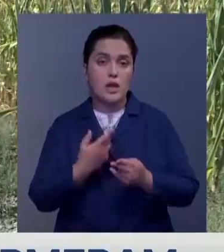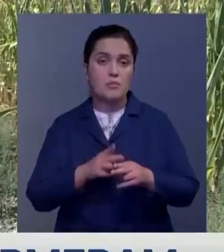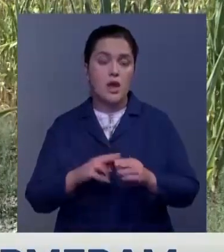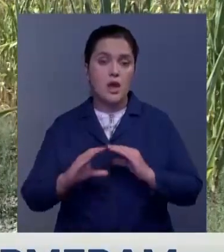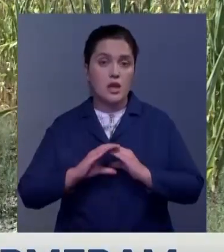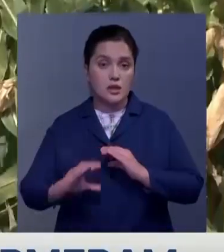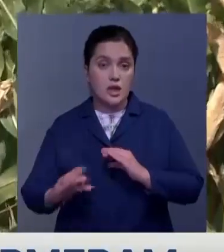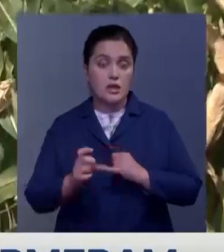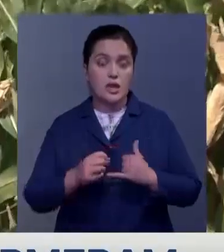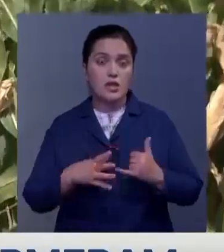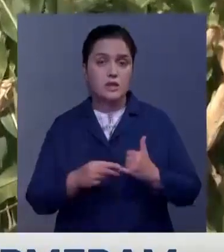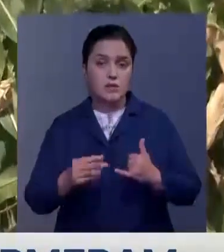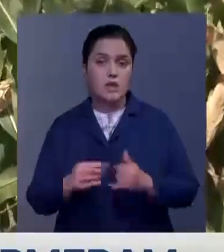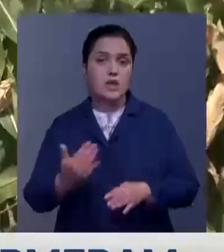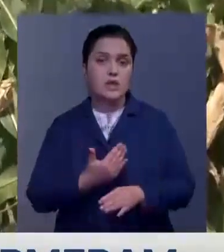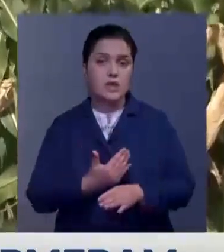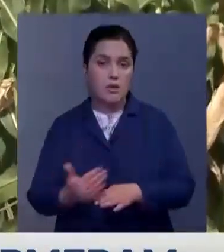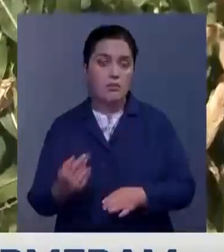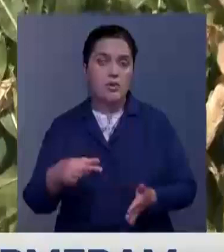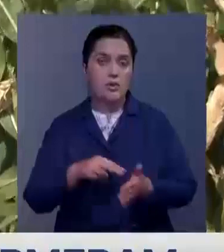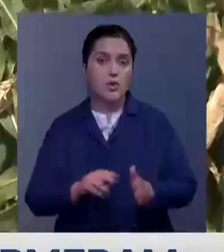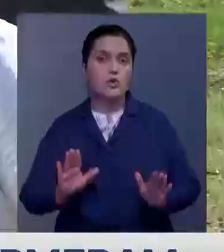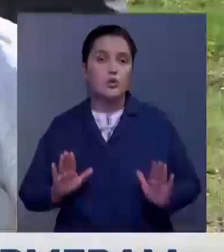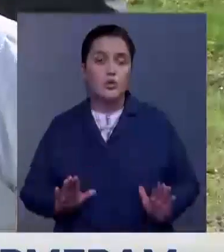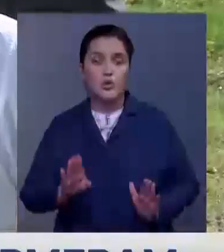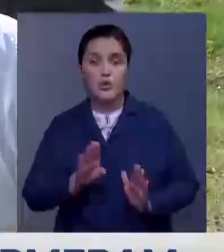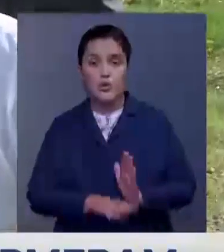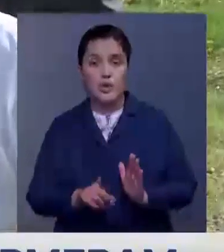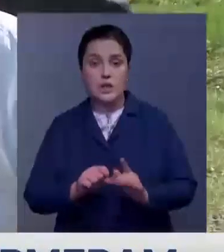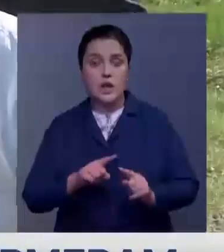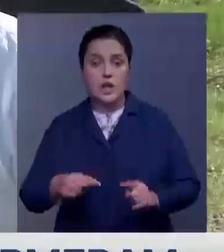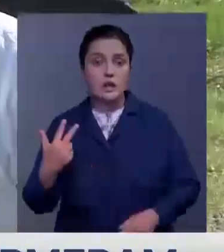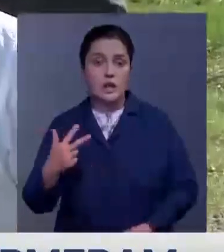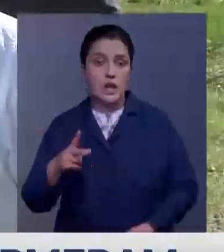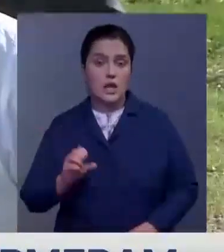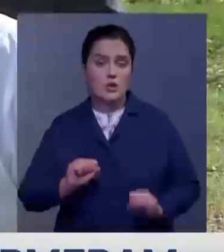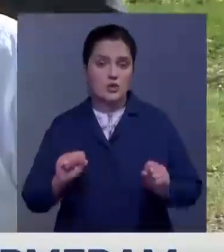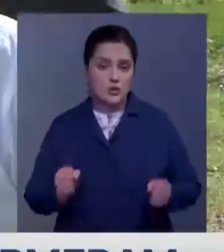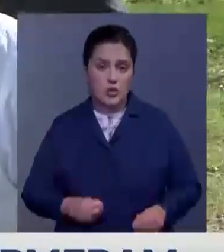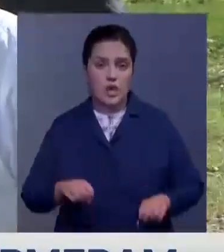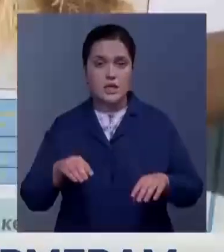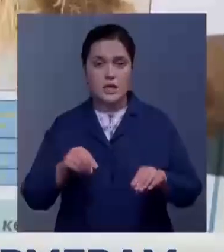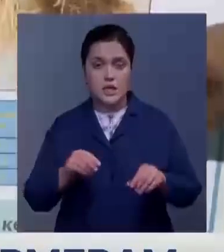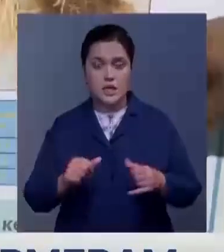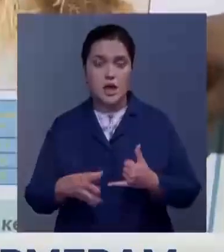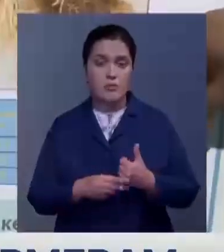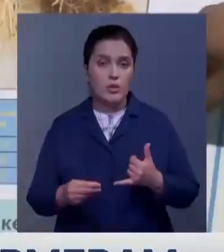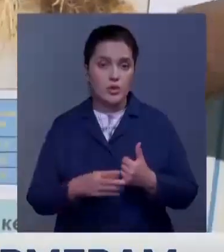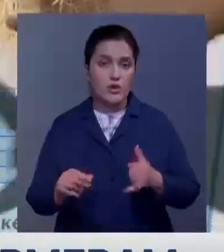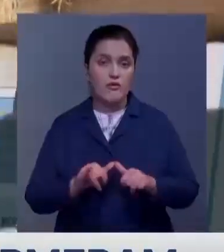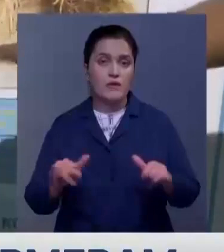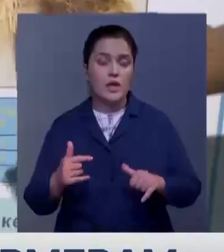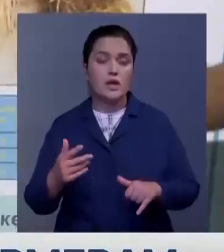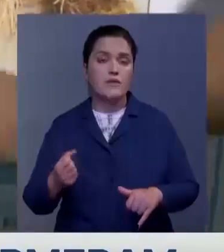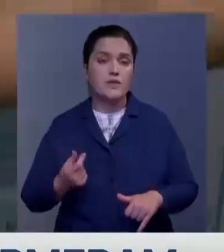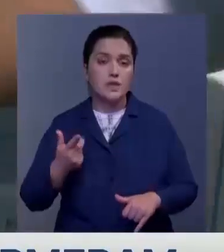земли. Со временем ситуация становится только хуже. За последние 30 лет скорость засоления почвы в районе выросла в несколько